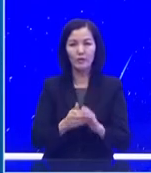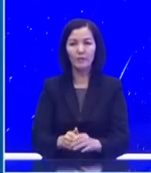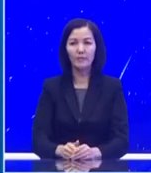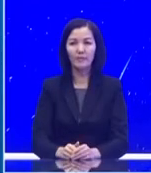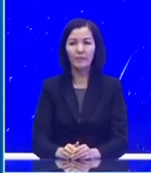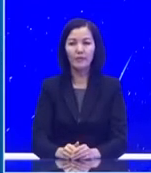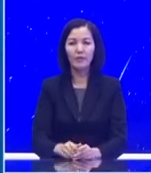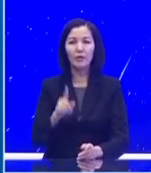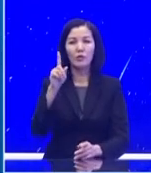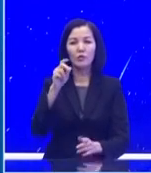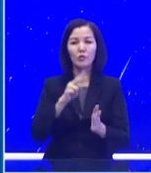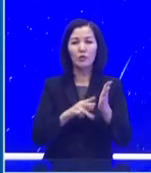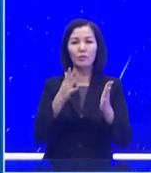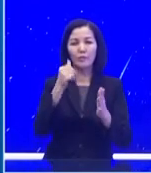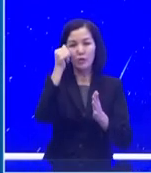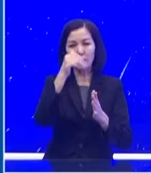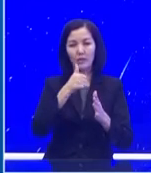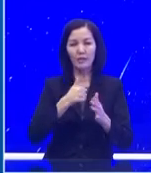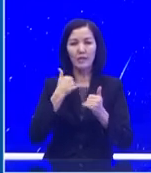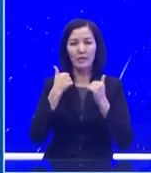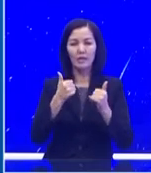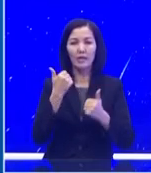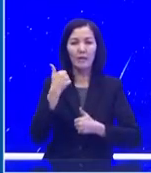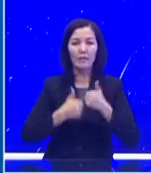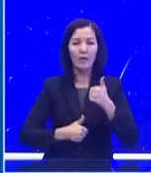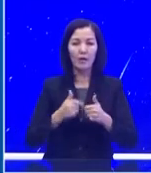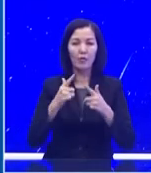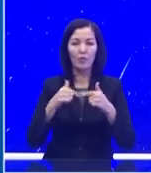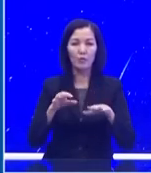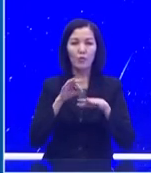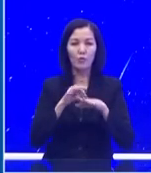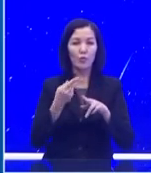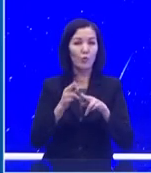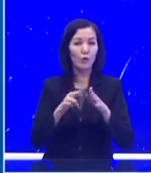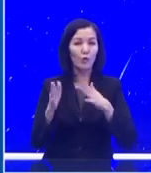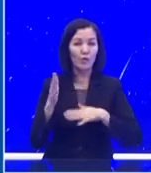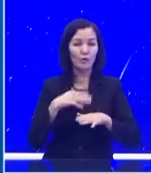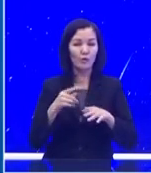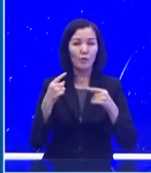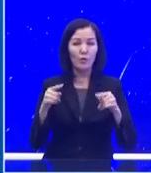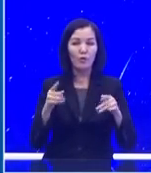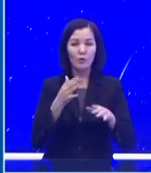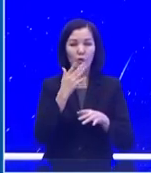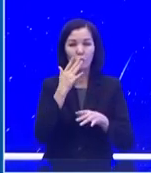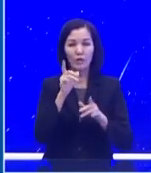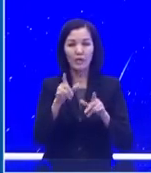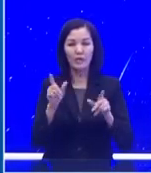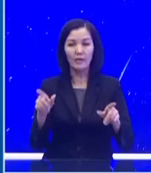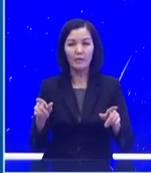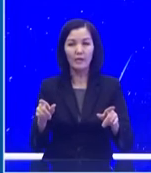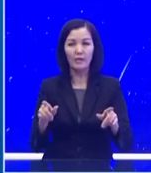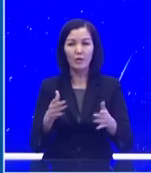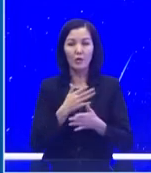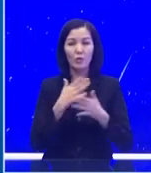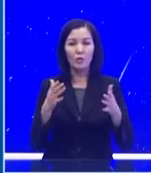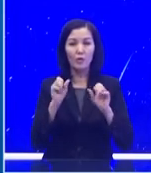Абайдың 175 жылдығына арналған байқауын ұйымдастырғанына өте қатты қуаныштымын. Себебі өзге ұлттарға ол үлкен бір